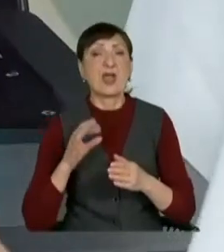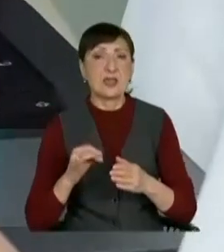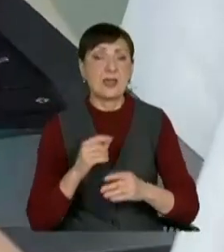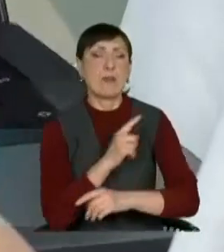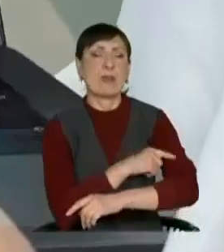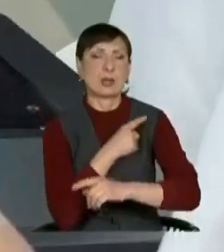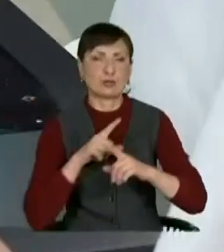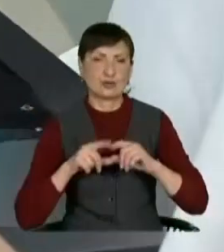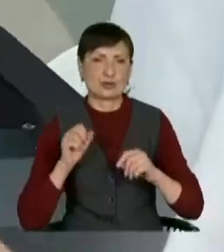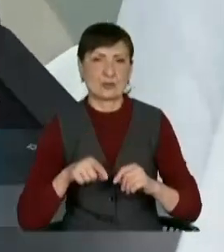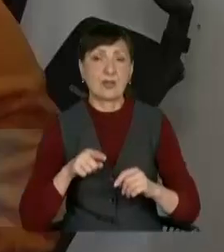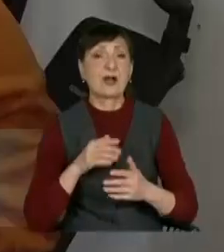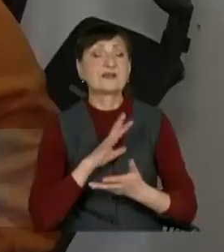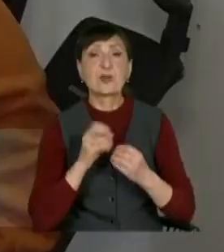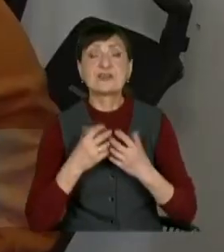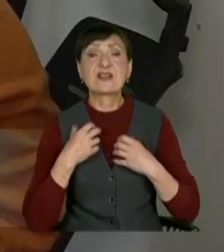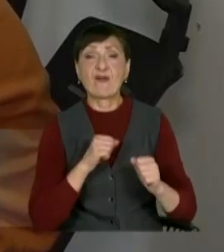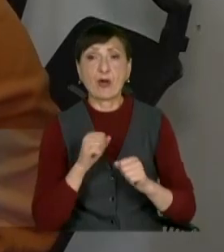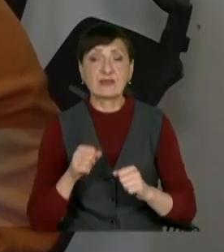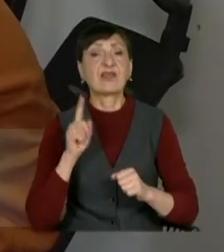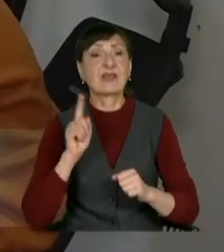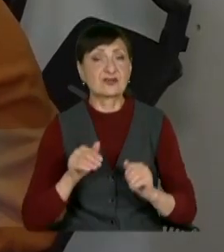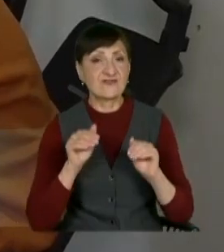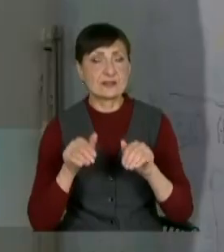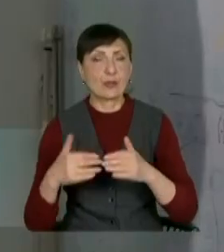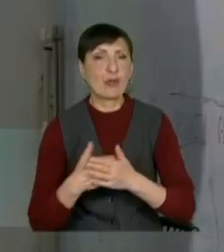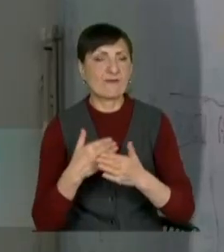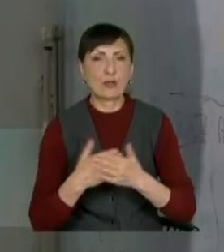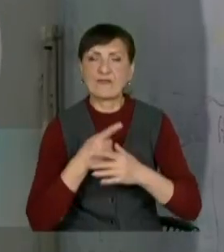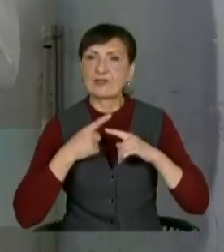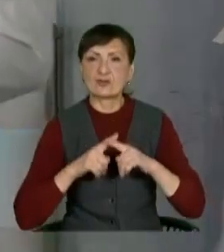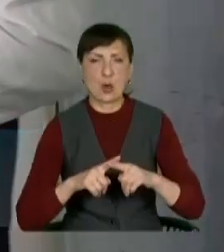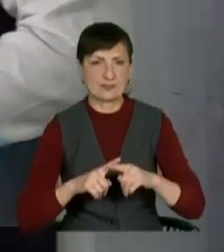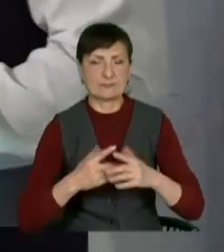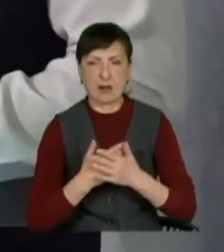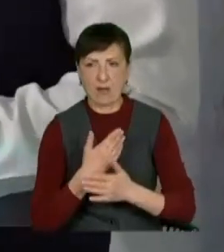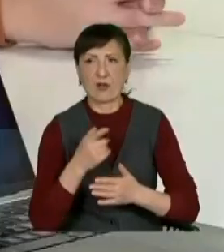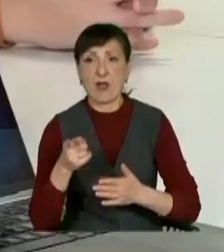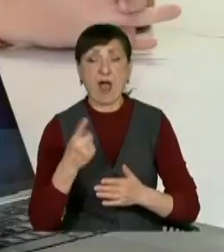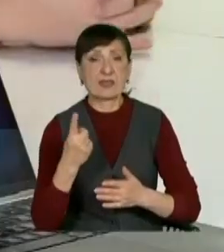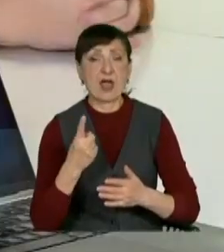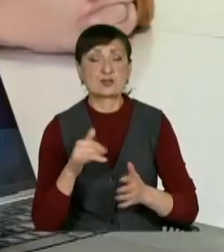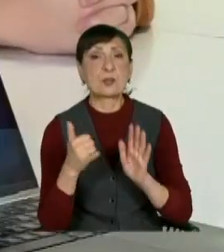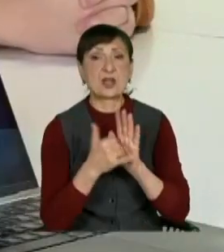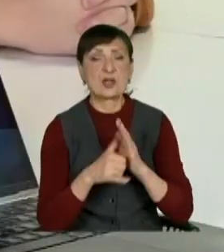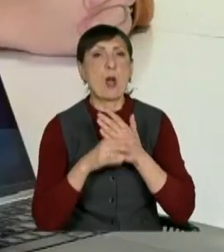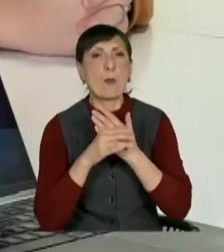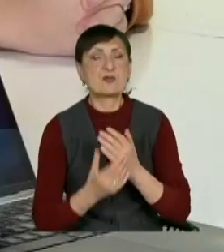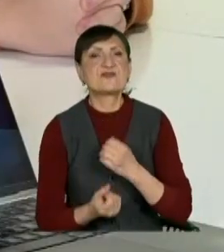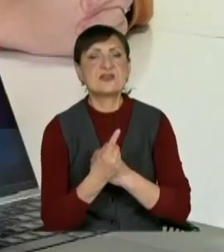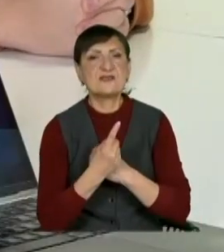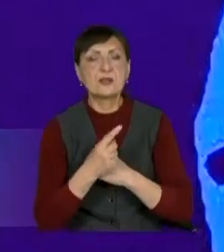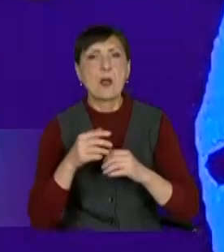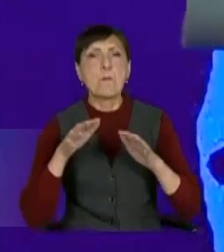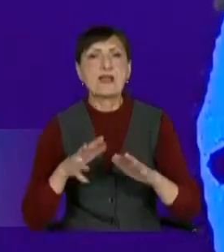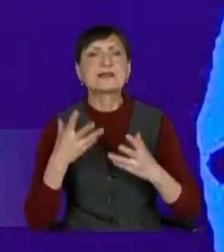и медучреждениями. К слову, в сфере здравоохранения также внедряются новые инновационные технологии. Одна из них – приложение, позволяющее